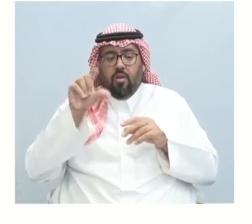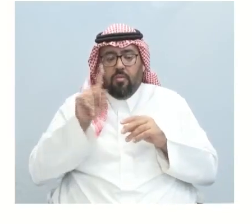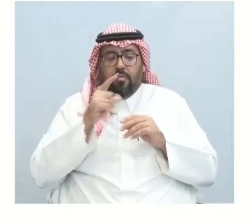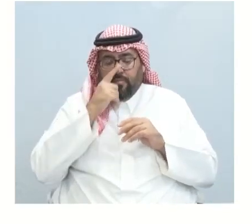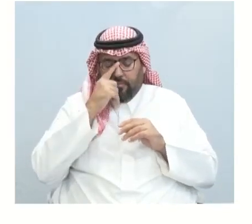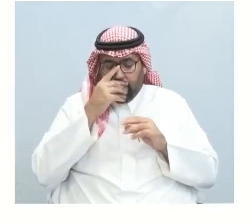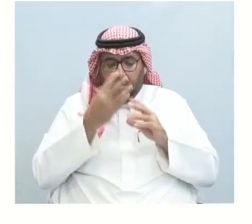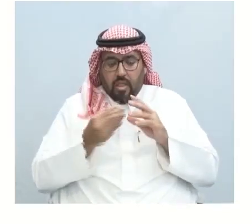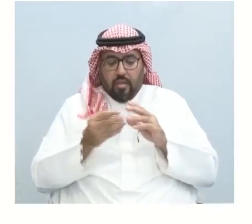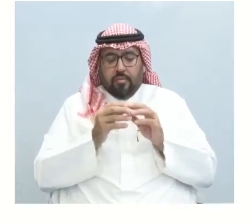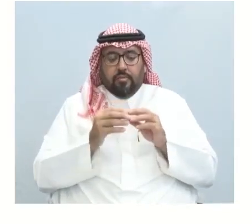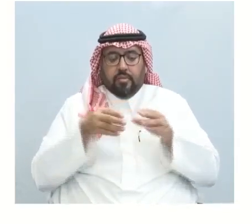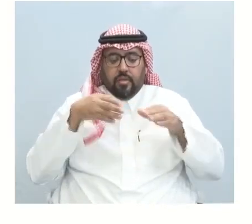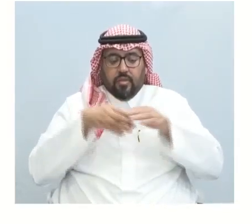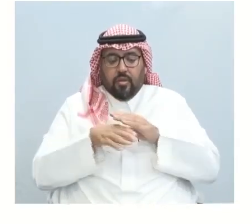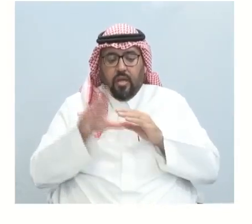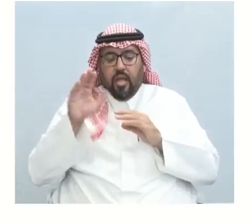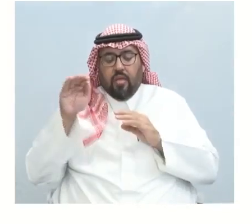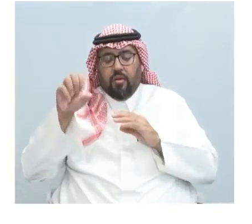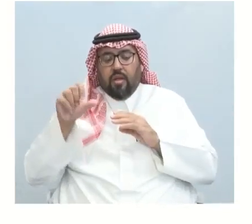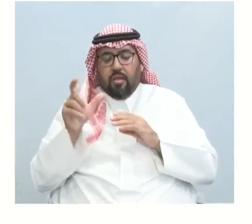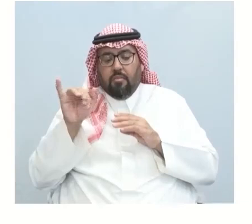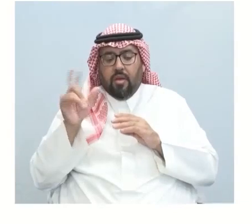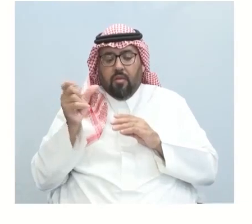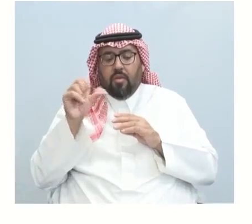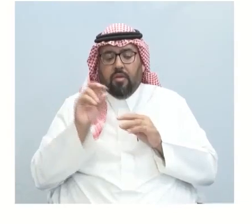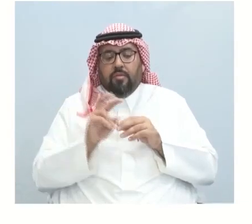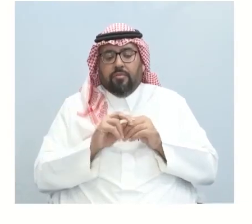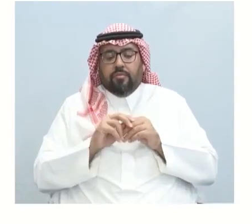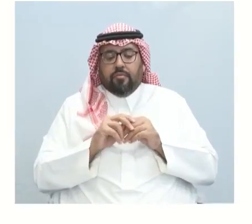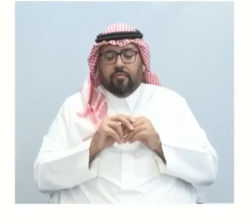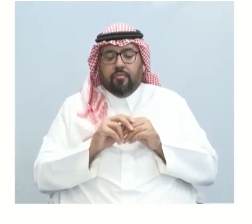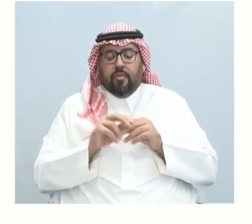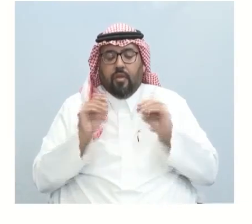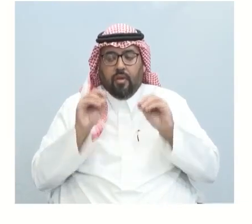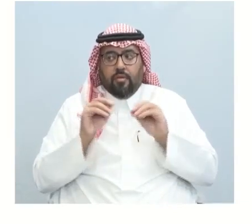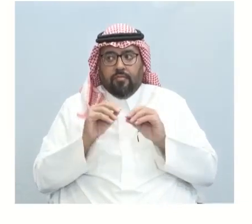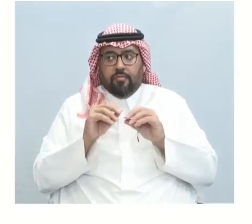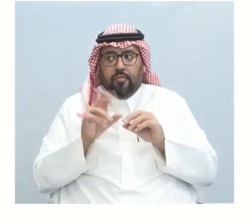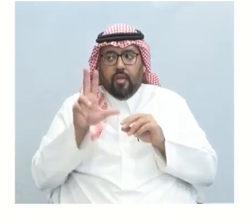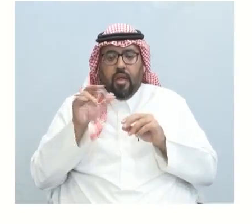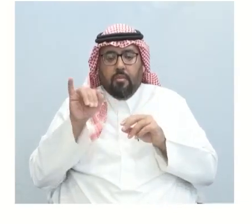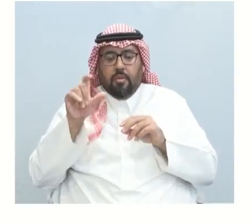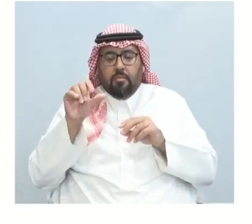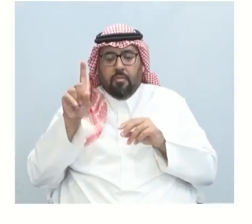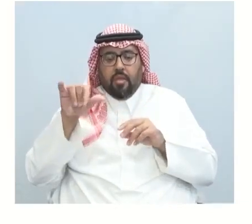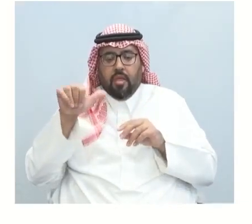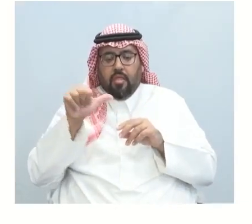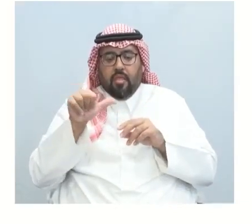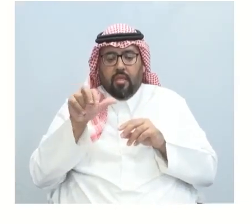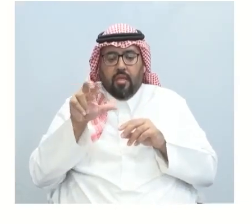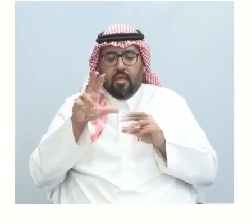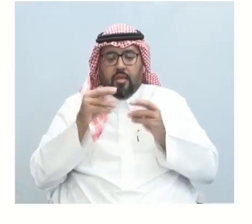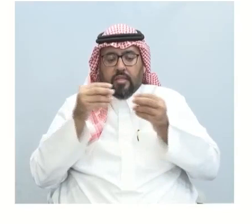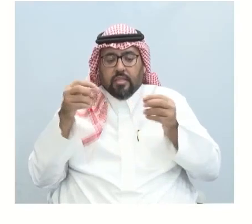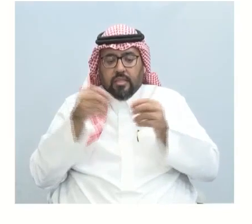جهاز تناسلي بعد دخول هذه الحيوانات المنويه للجهاز التناسلي هنا يظهر معنا المبيض تمت هنا الاباضه